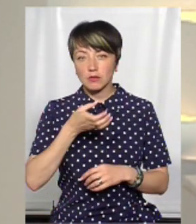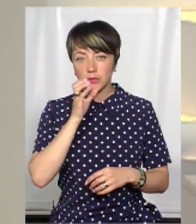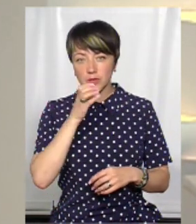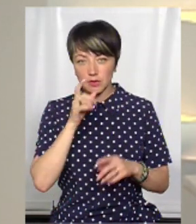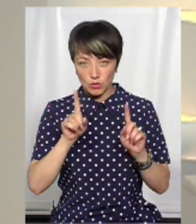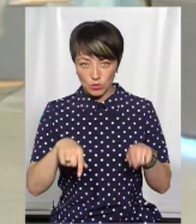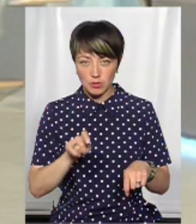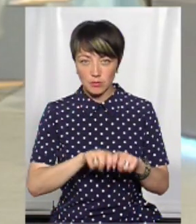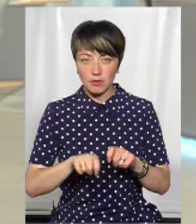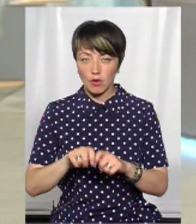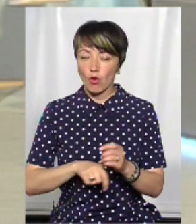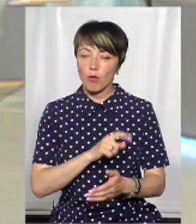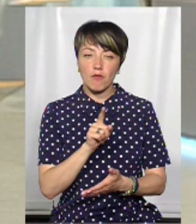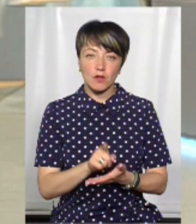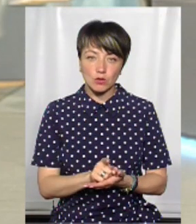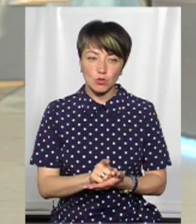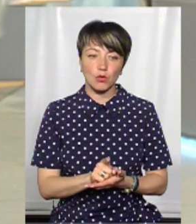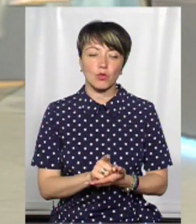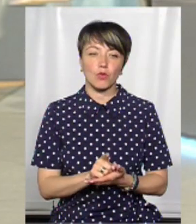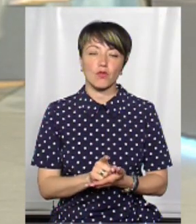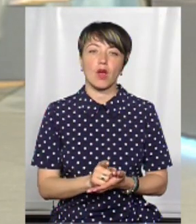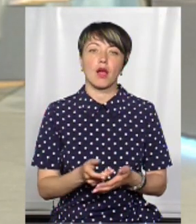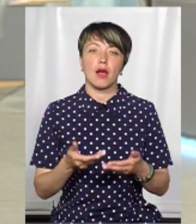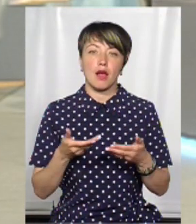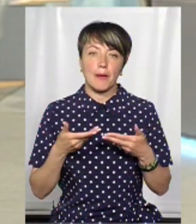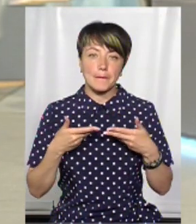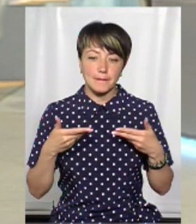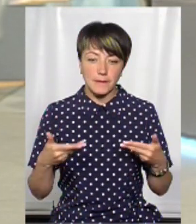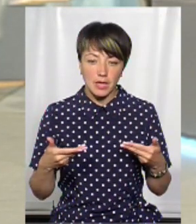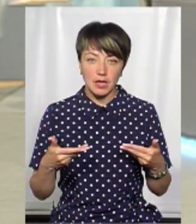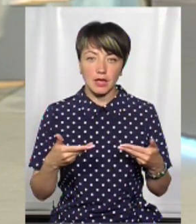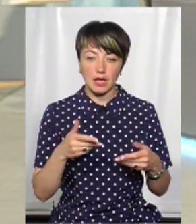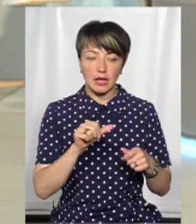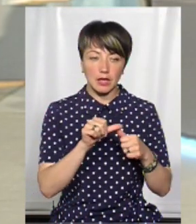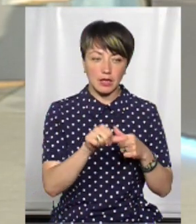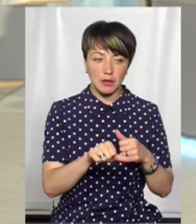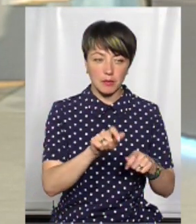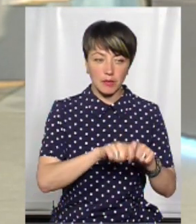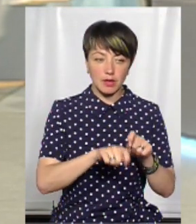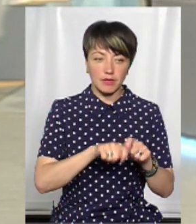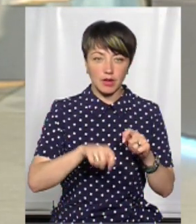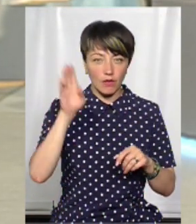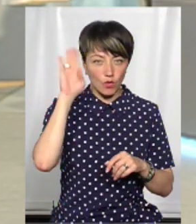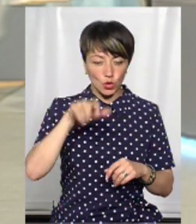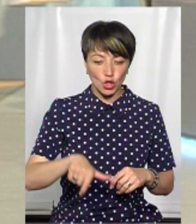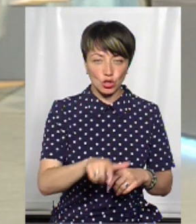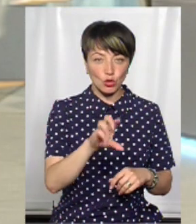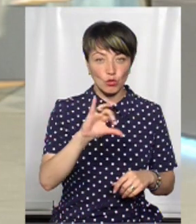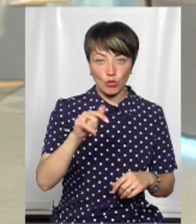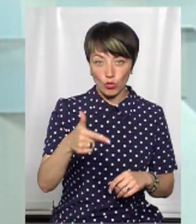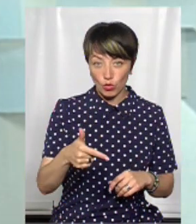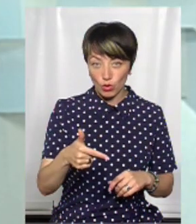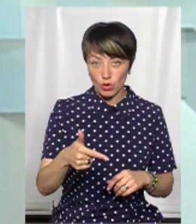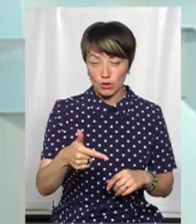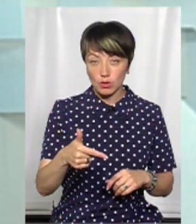установили? Обов'язково ми, крім перевірки з безпечності води річки Південний Буг в